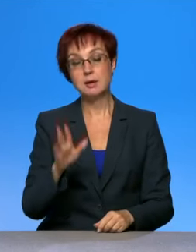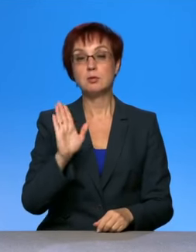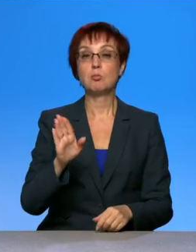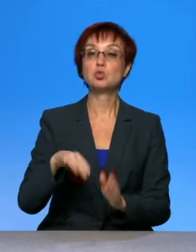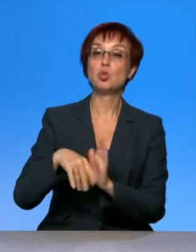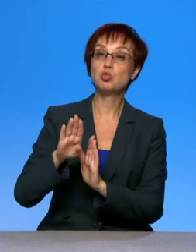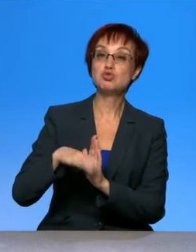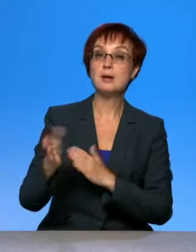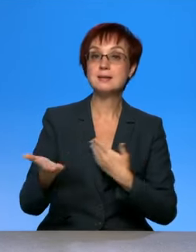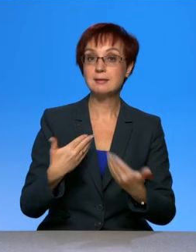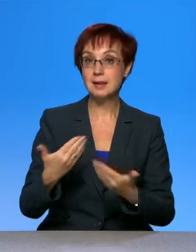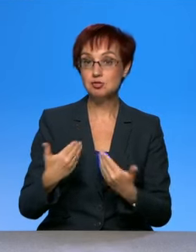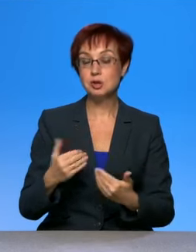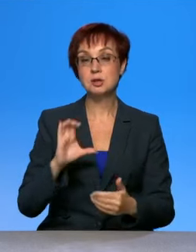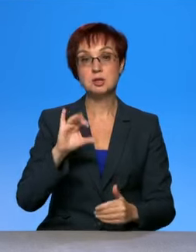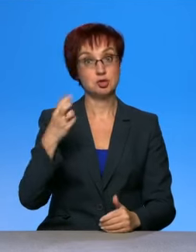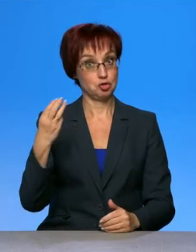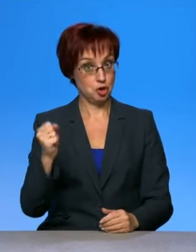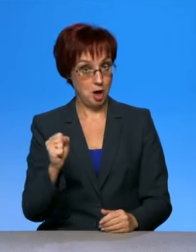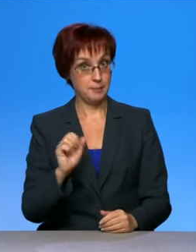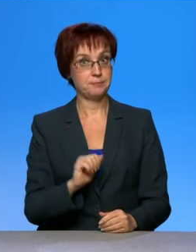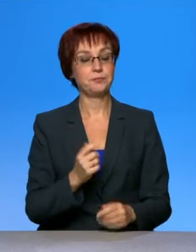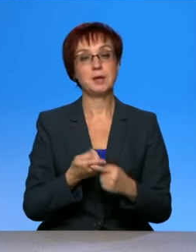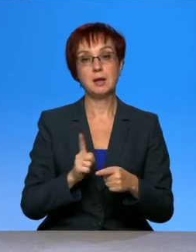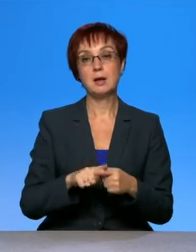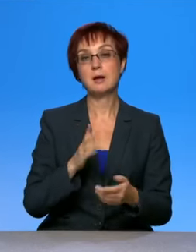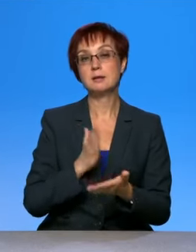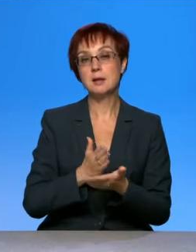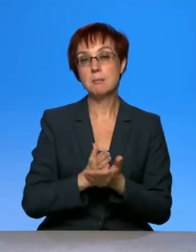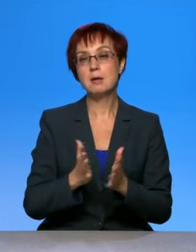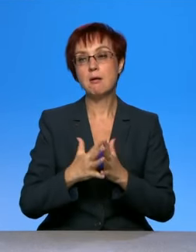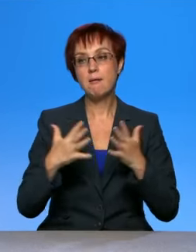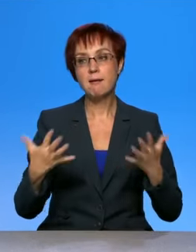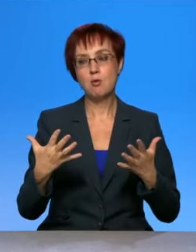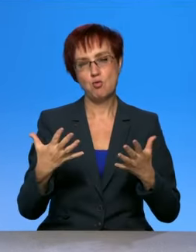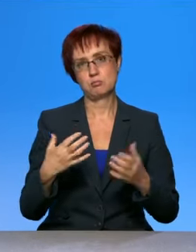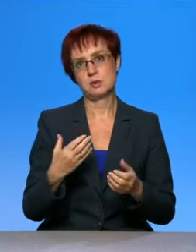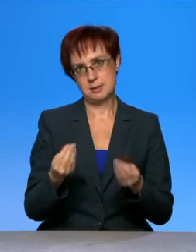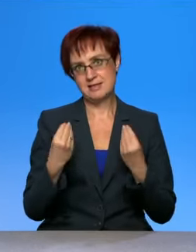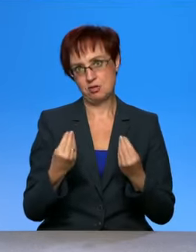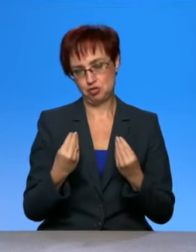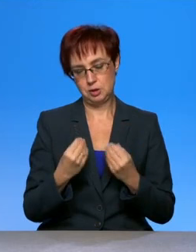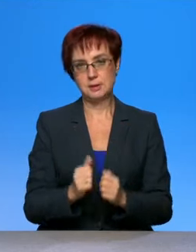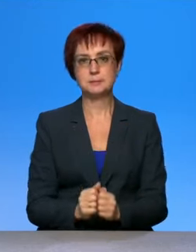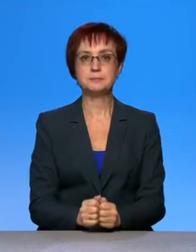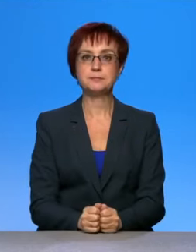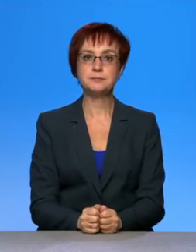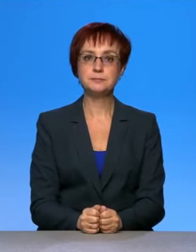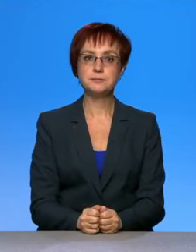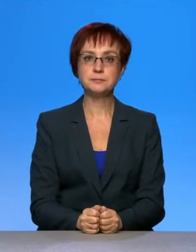Ричард никсон президентом это имело огромное значение то что он сделал и